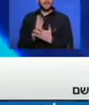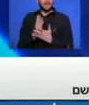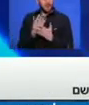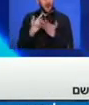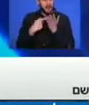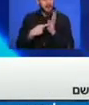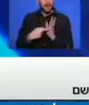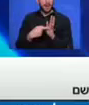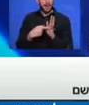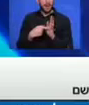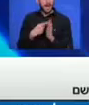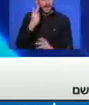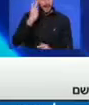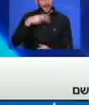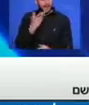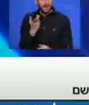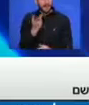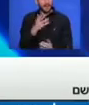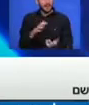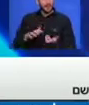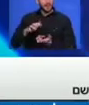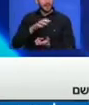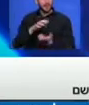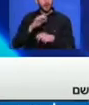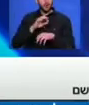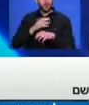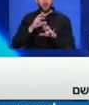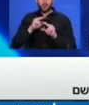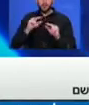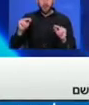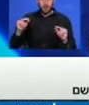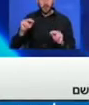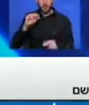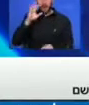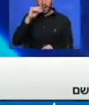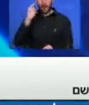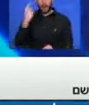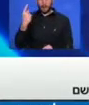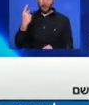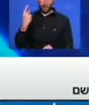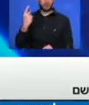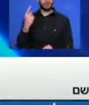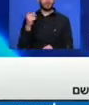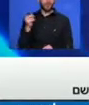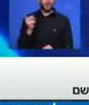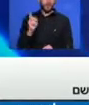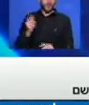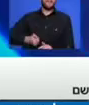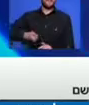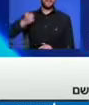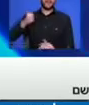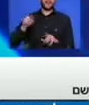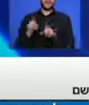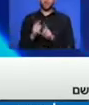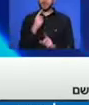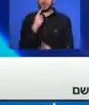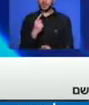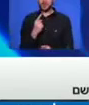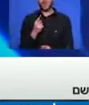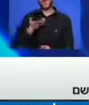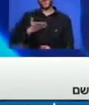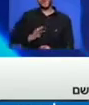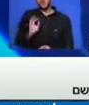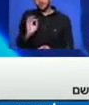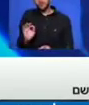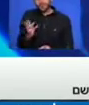את הרחש של השמועות, הבחור הזה, הוא לא כזה בכיר כמו שמציירים אותו. עדיין הבן של, כן. הבן של,